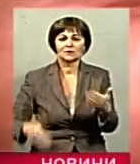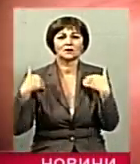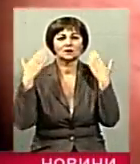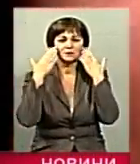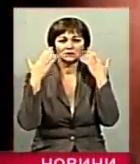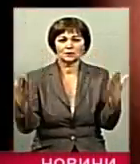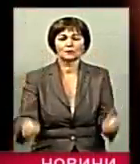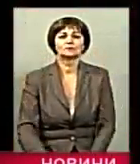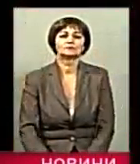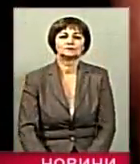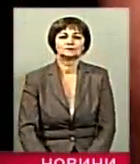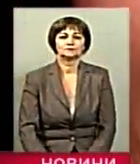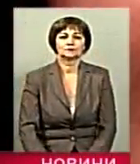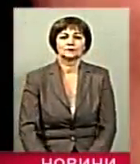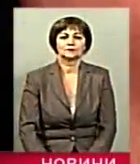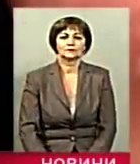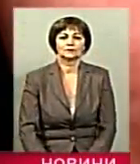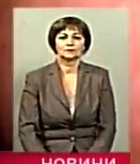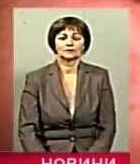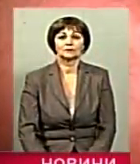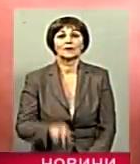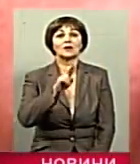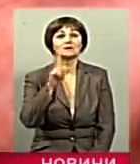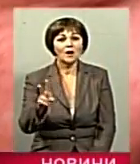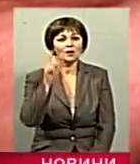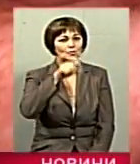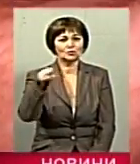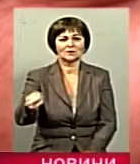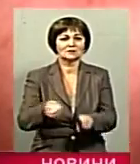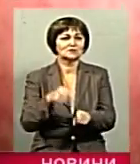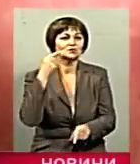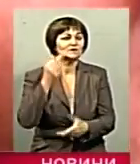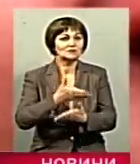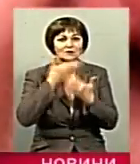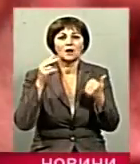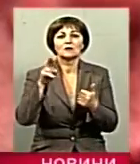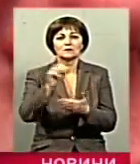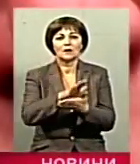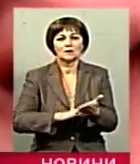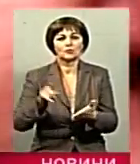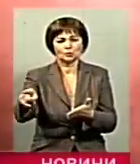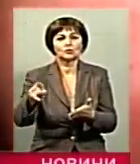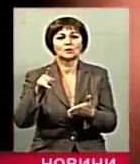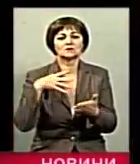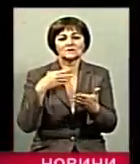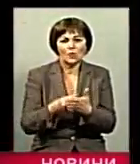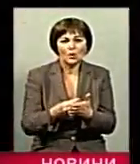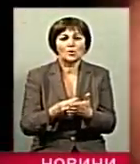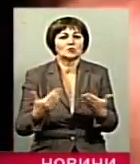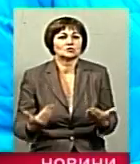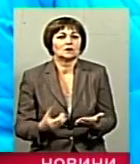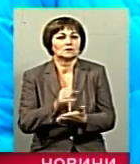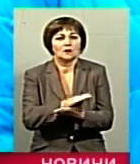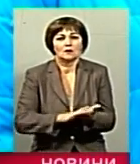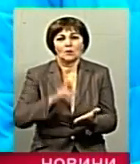я не знаю. Ну, як ці люди жити будуть, я не знаю. Як вони будуть жити, як вони будуть по світу ходити, Бог їм